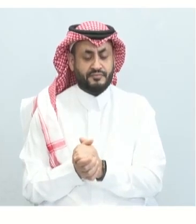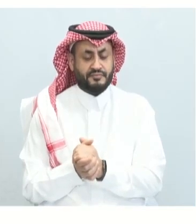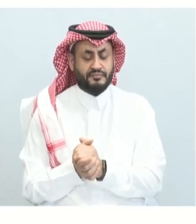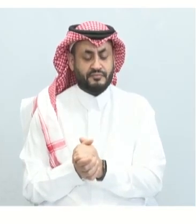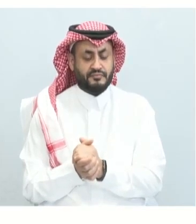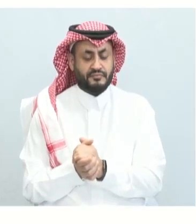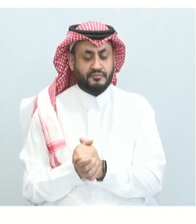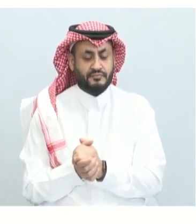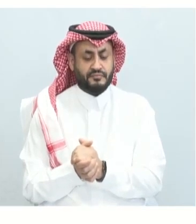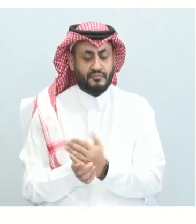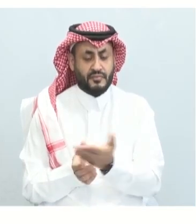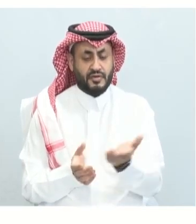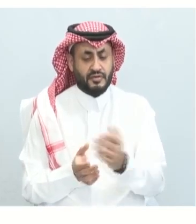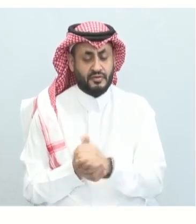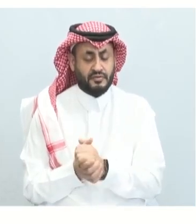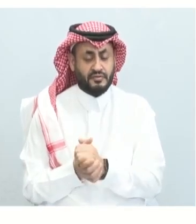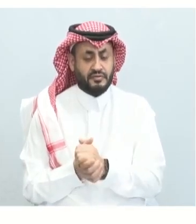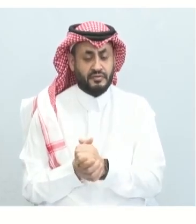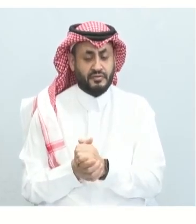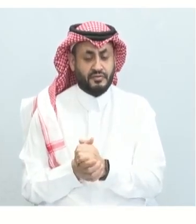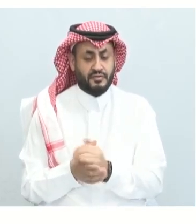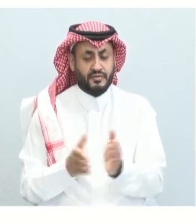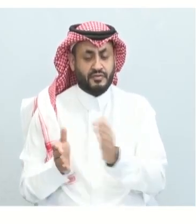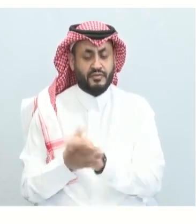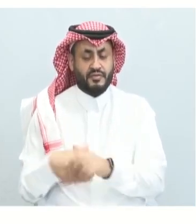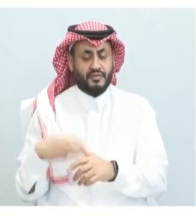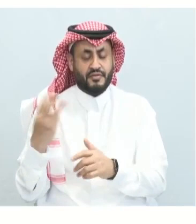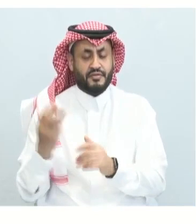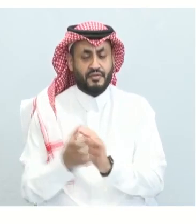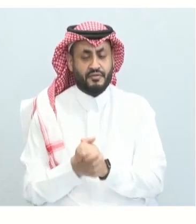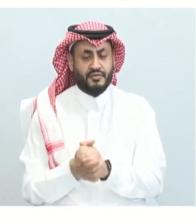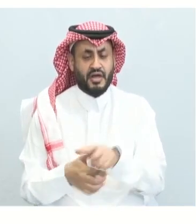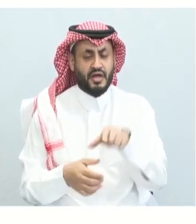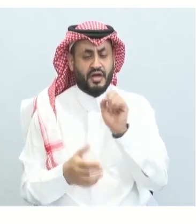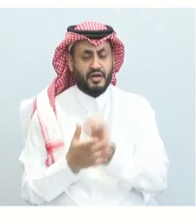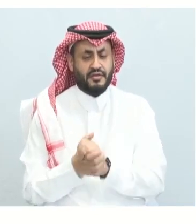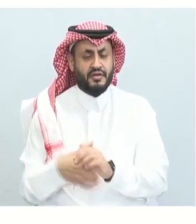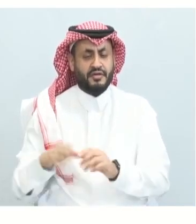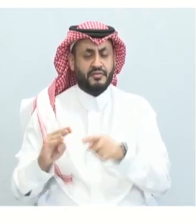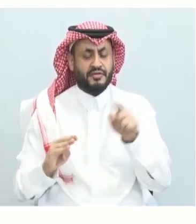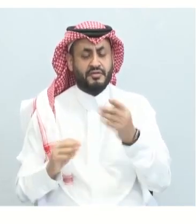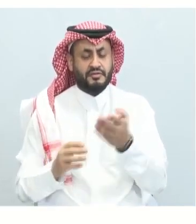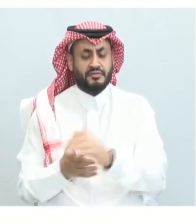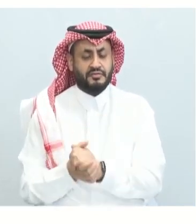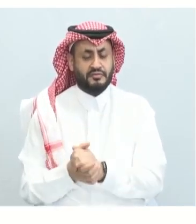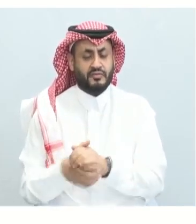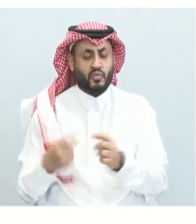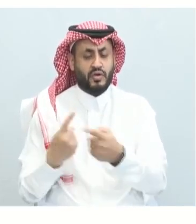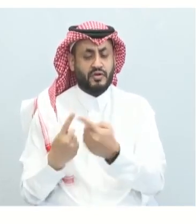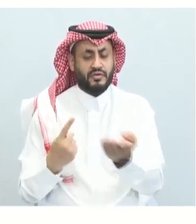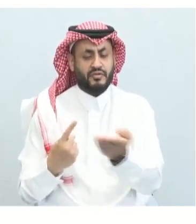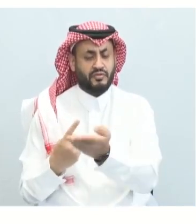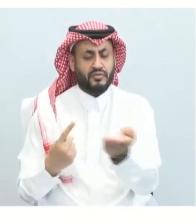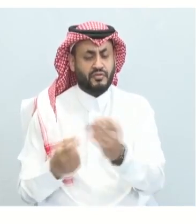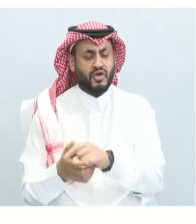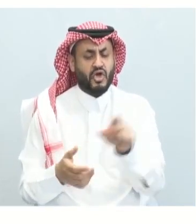صلاه الوتر هل هذه الاجابه صحيحه ام لا السؤال الثالث اختار الاجابه الصحيح فيما ياتي السنن التي تفعل مع الصلوات